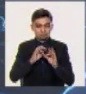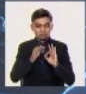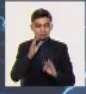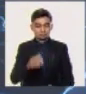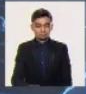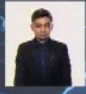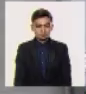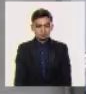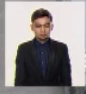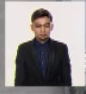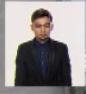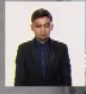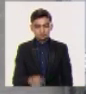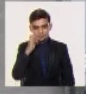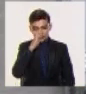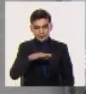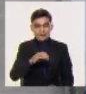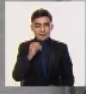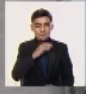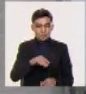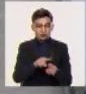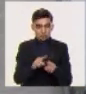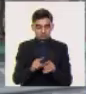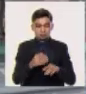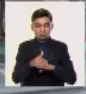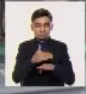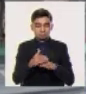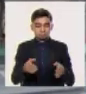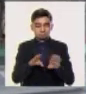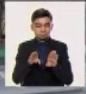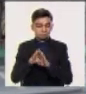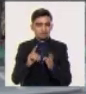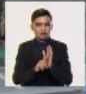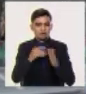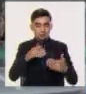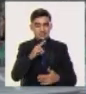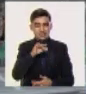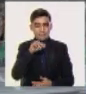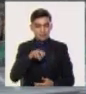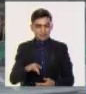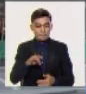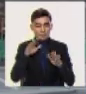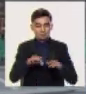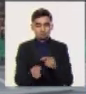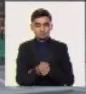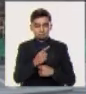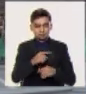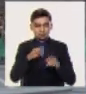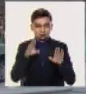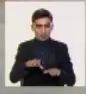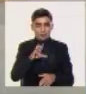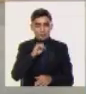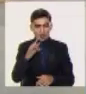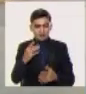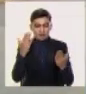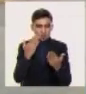сюжете. Страны Европы одна за другой погружаются в локдаун. На Кипре из-за всплеска заражений закрывают рестораны, бары,